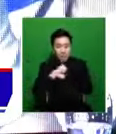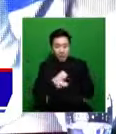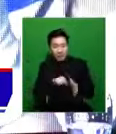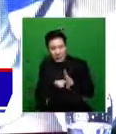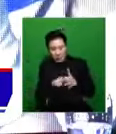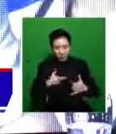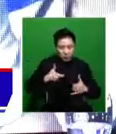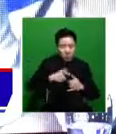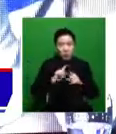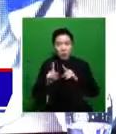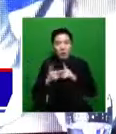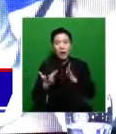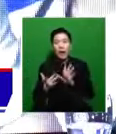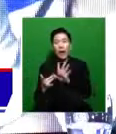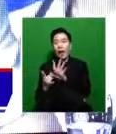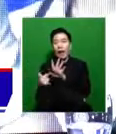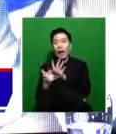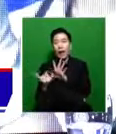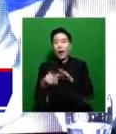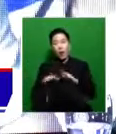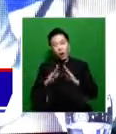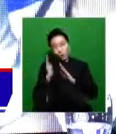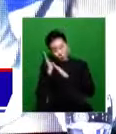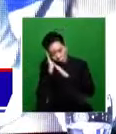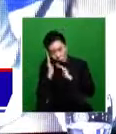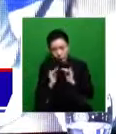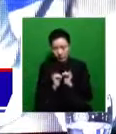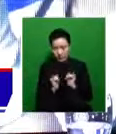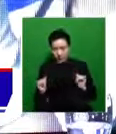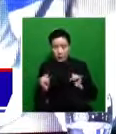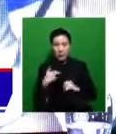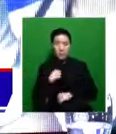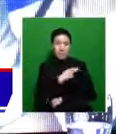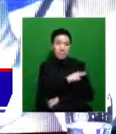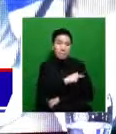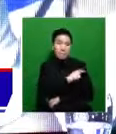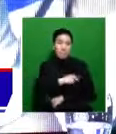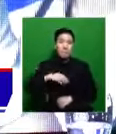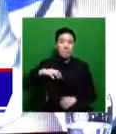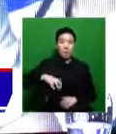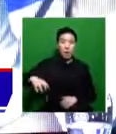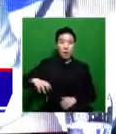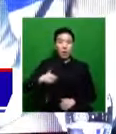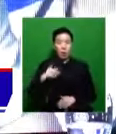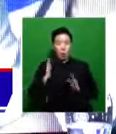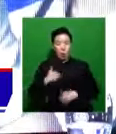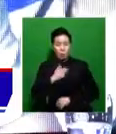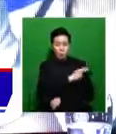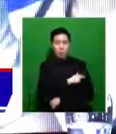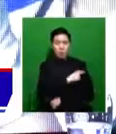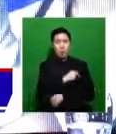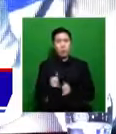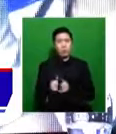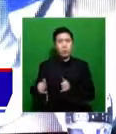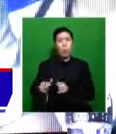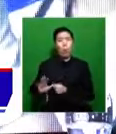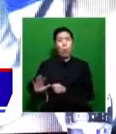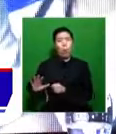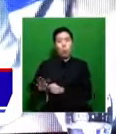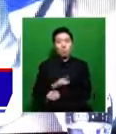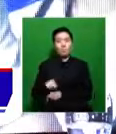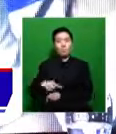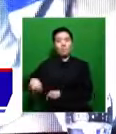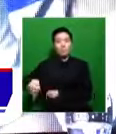ข้ยานะครับเตียงโรงพยาบาลหมอ มีครบครับเราสามารถดูแลพวก